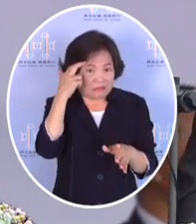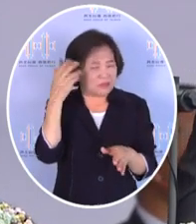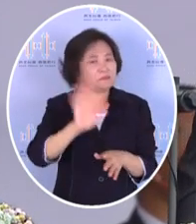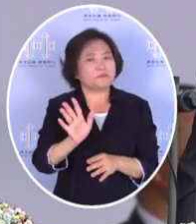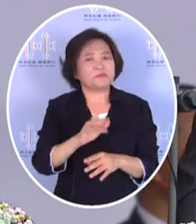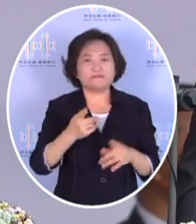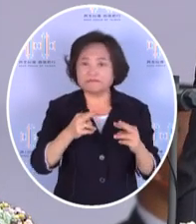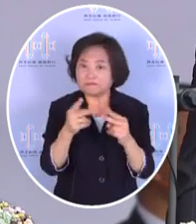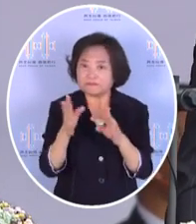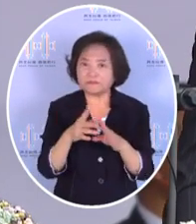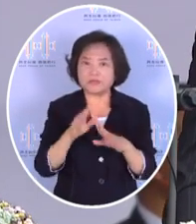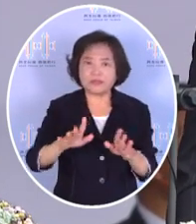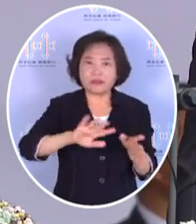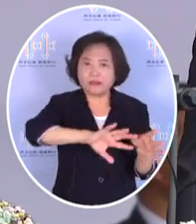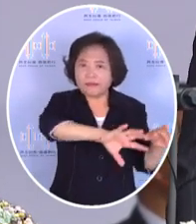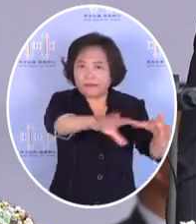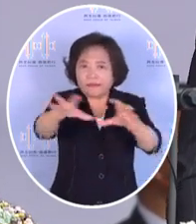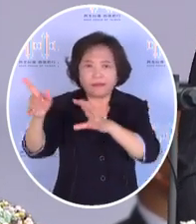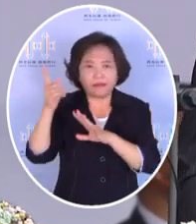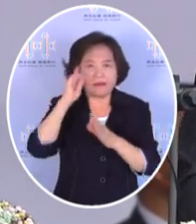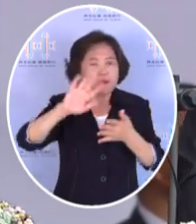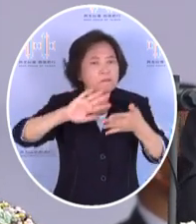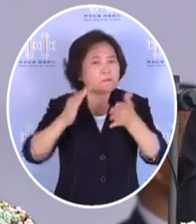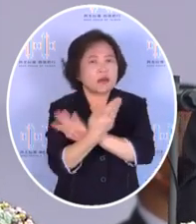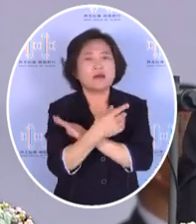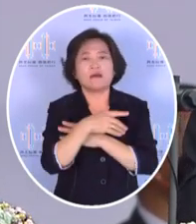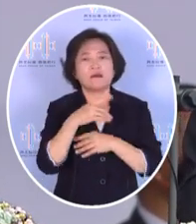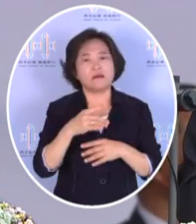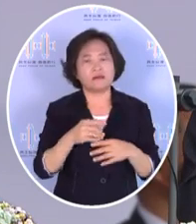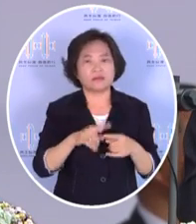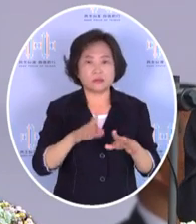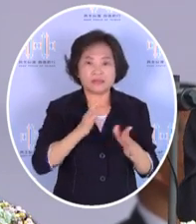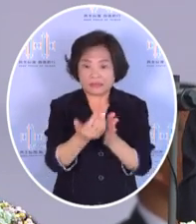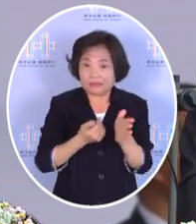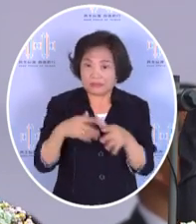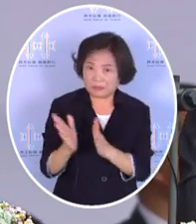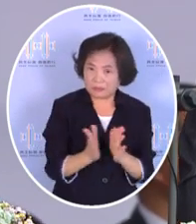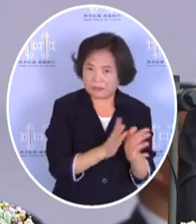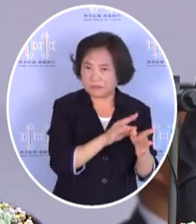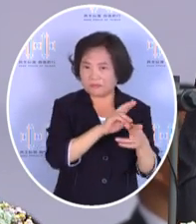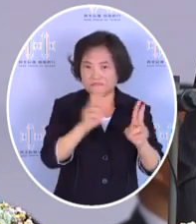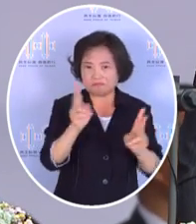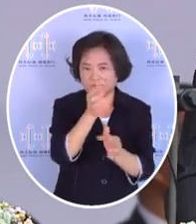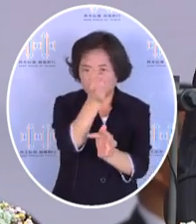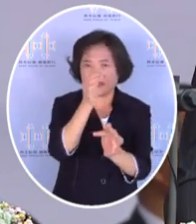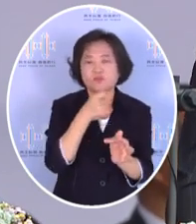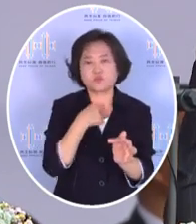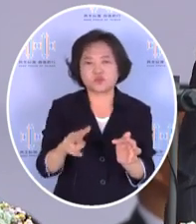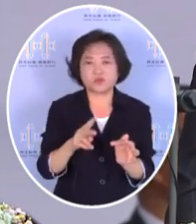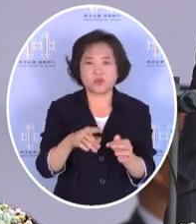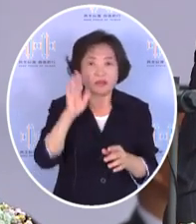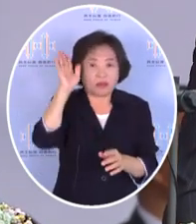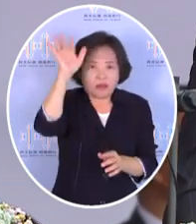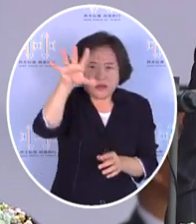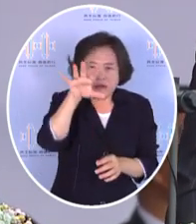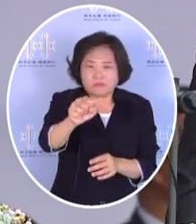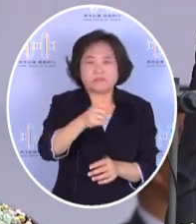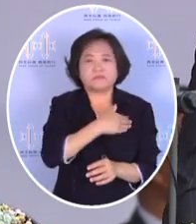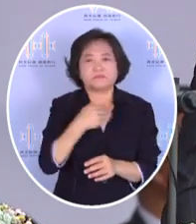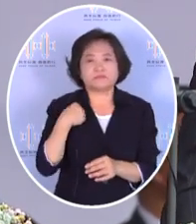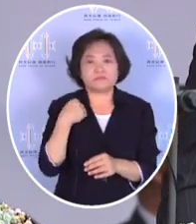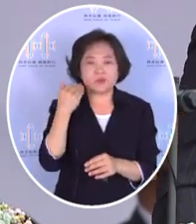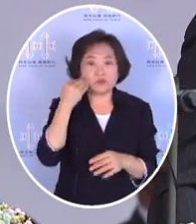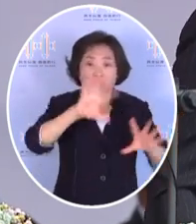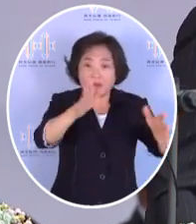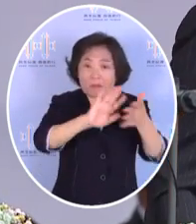形势在改变，只有超前部署才能掌握未来，才不会在变局中